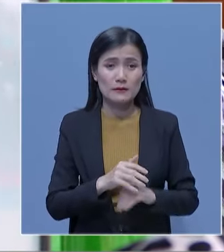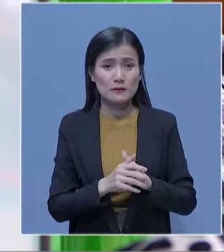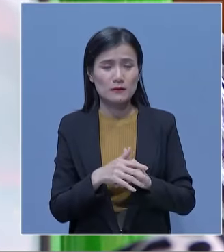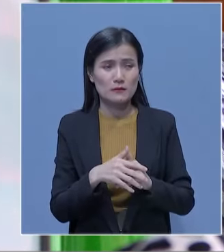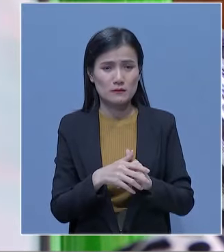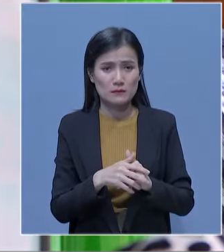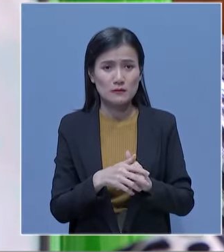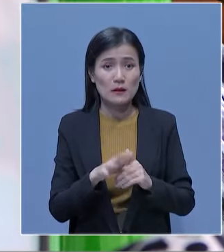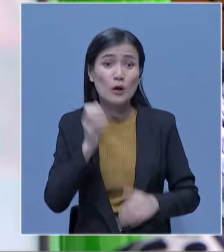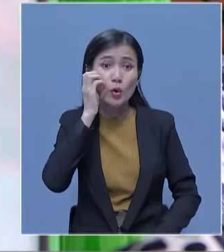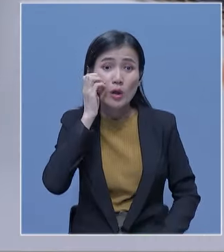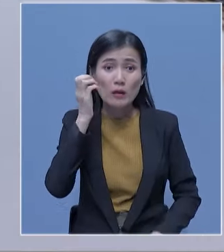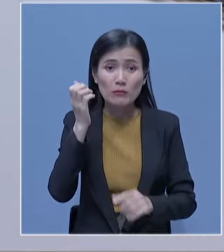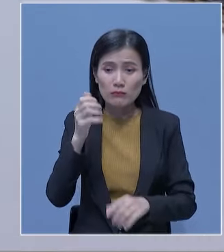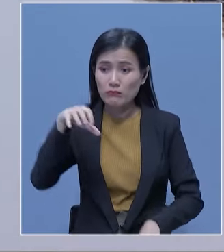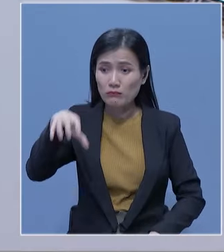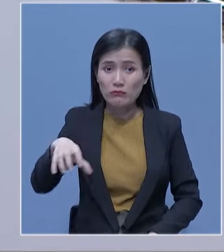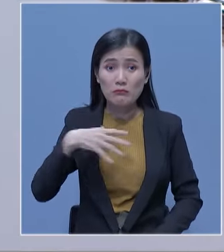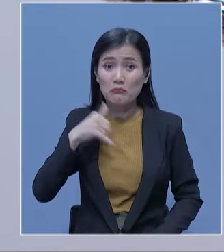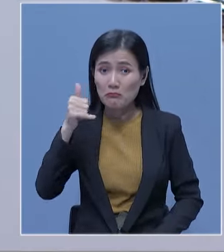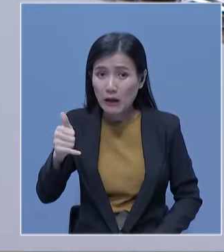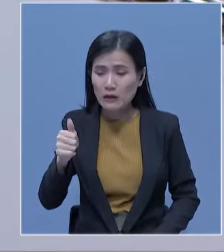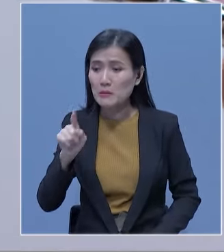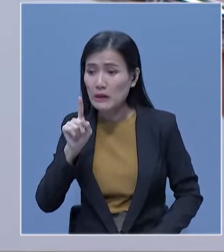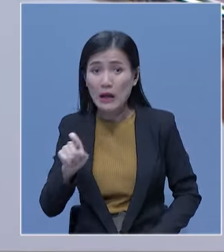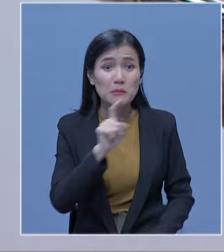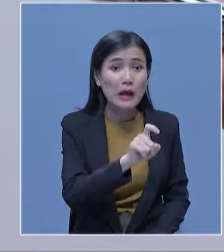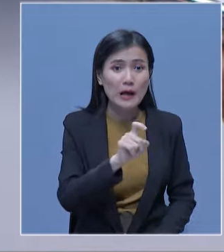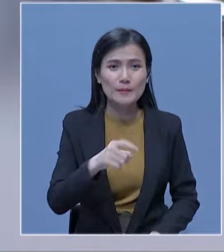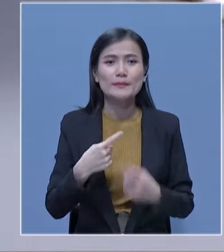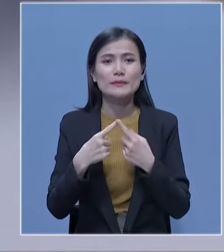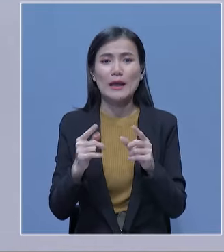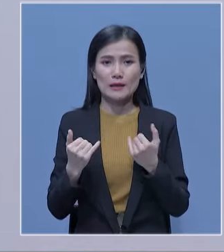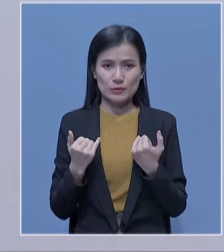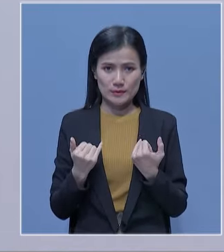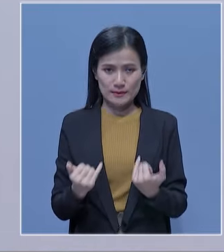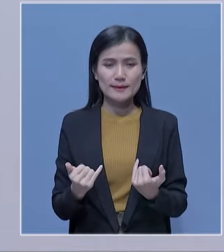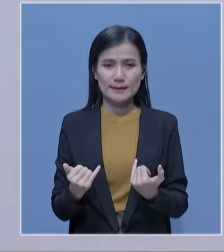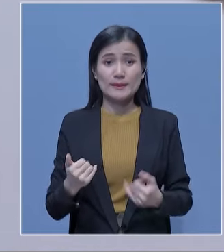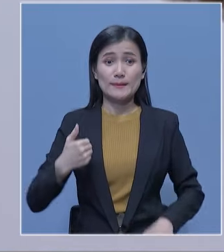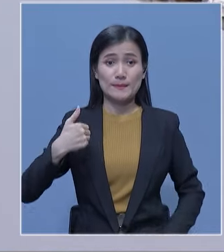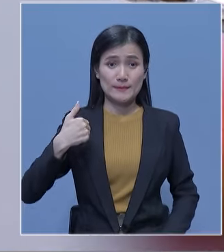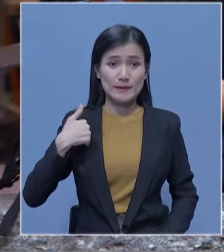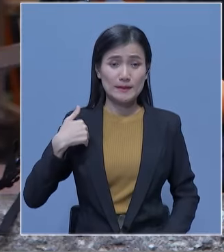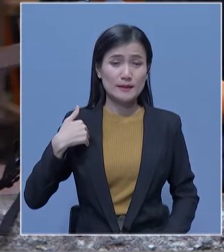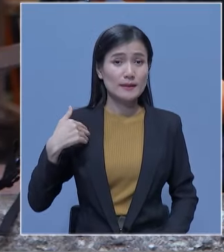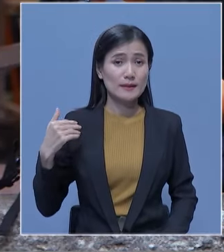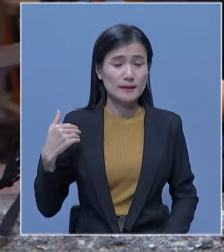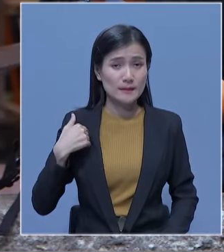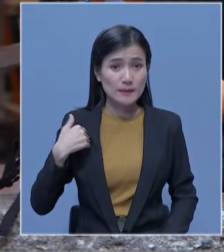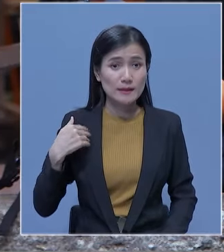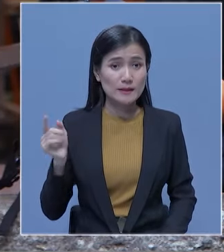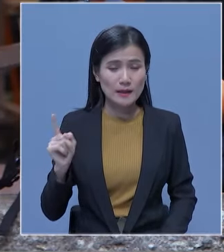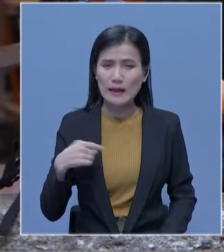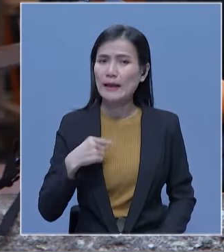รื่องของโทรศัพท์มือถือใช่ไหมค่ายของท่านเนี่ยไปตรวจสอบกันนะฮะแต่ว่าล่าสุดณตอนนี้มีรายงานมานะครับว่าเรื่อง